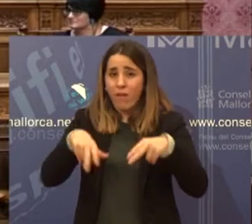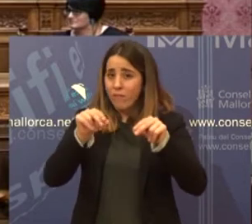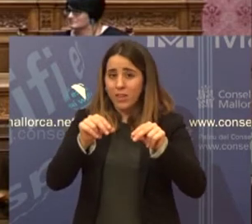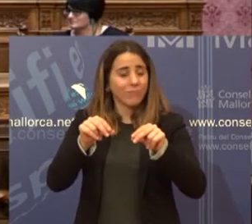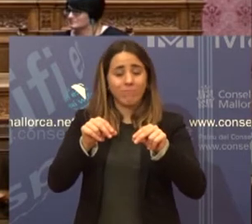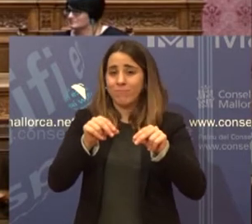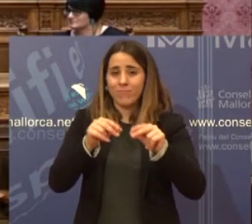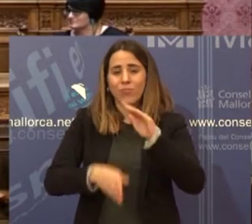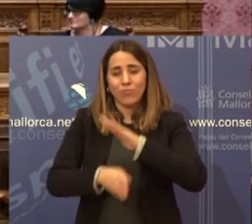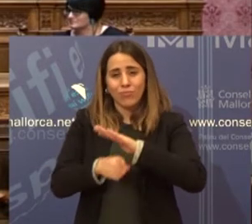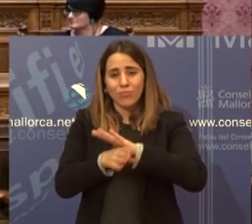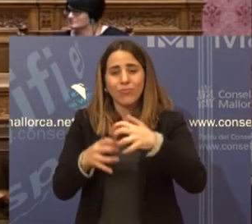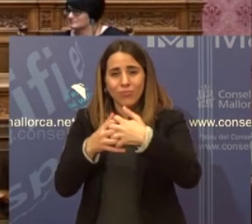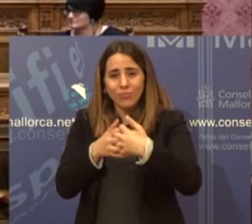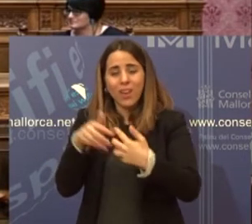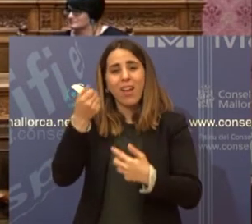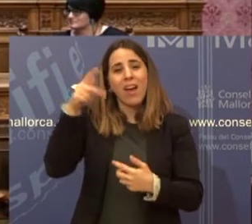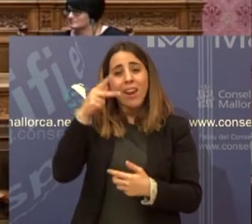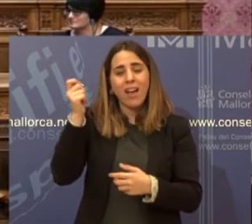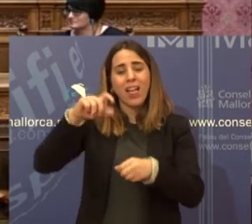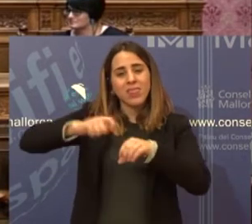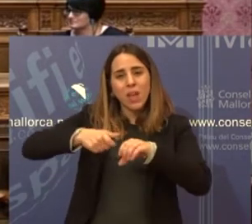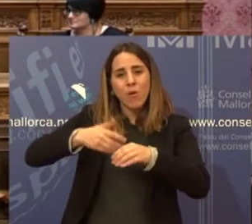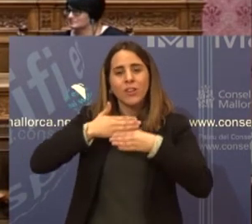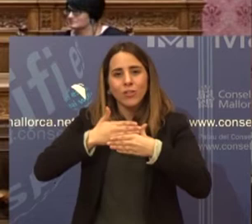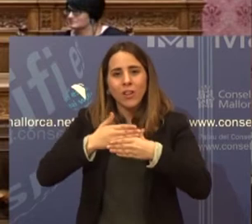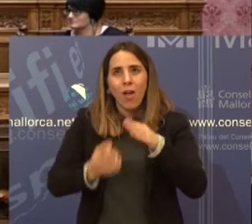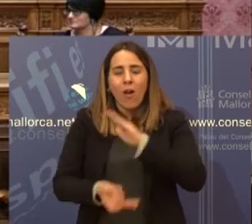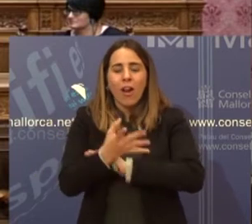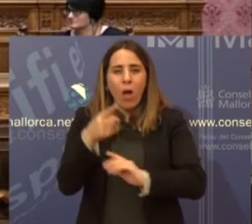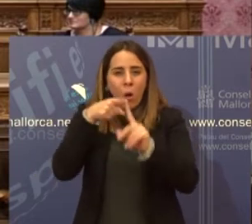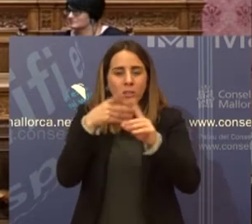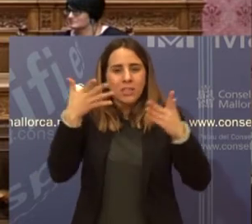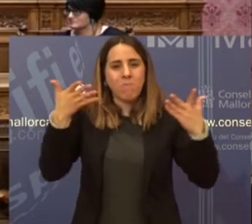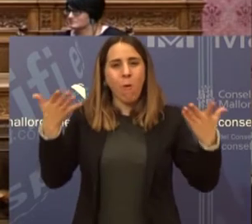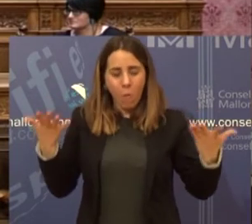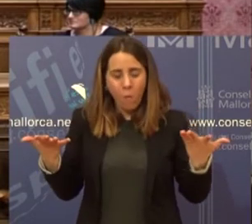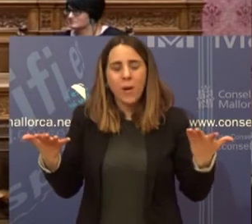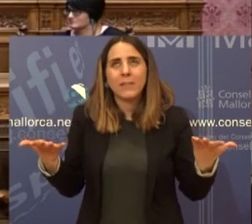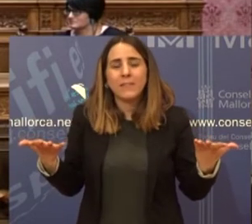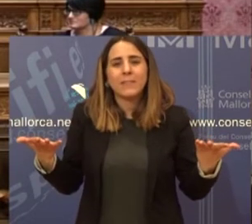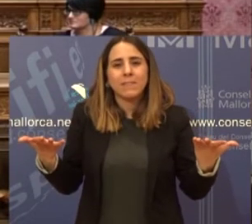fer. Però bé, Arca Tapones Solidarios se va crear en la idea de